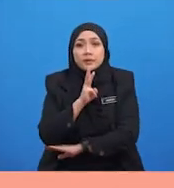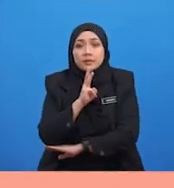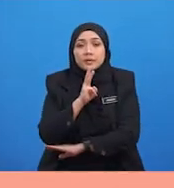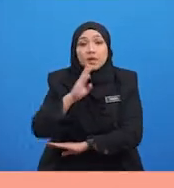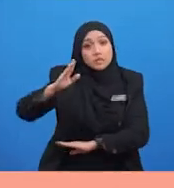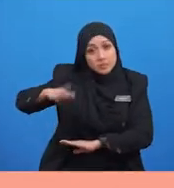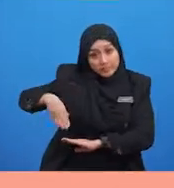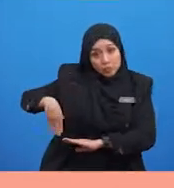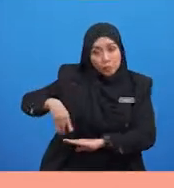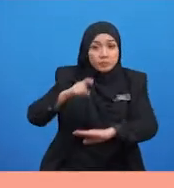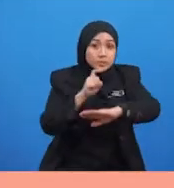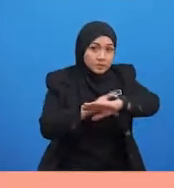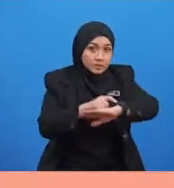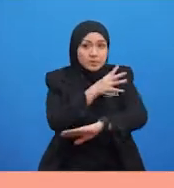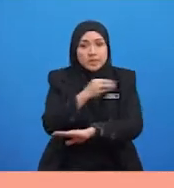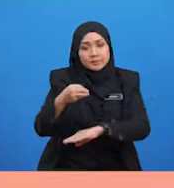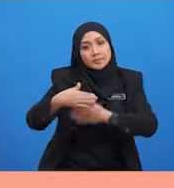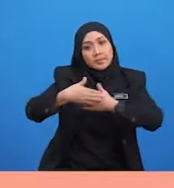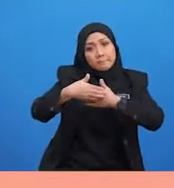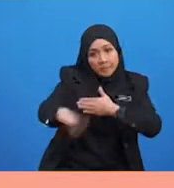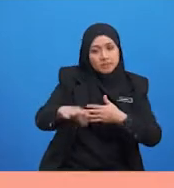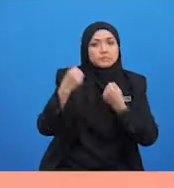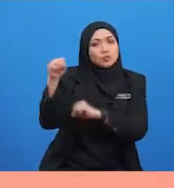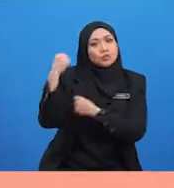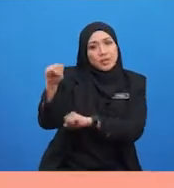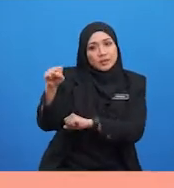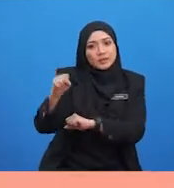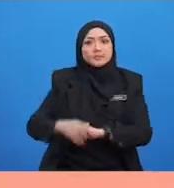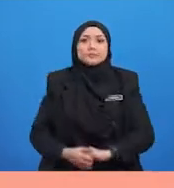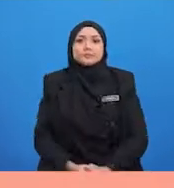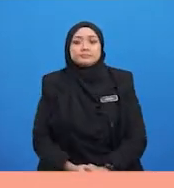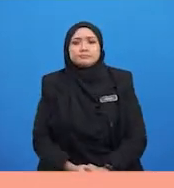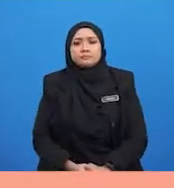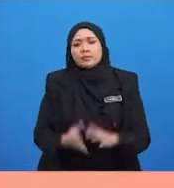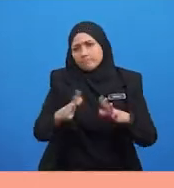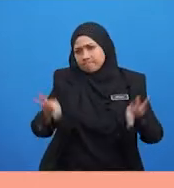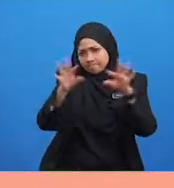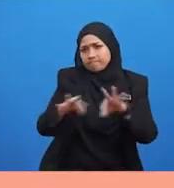pengambilan air sebelum, semasa dan selepas bersukan.